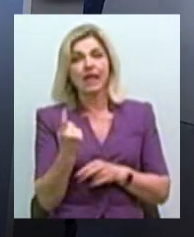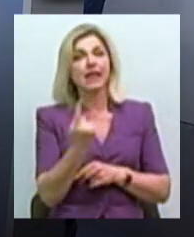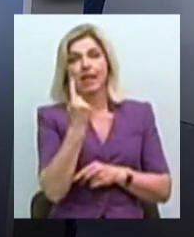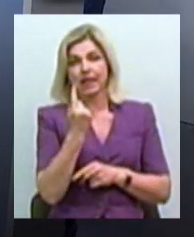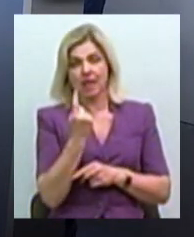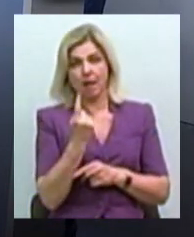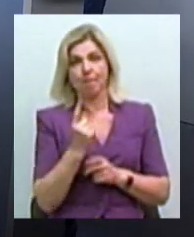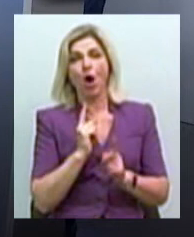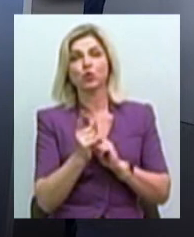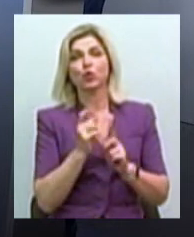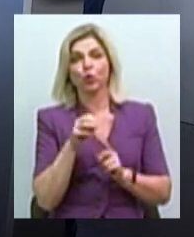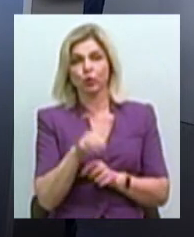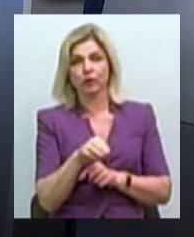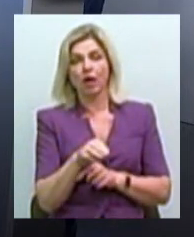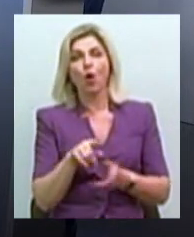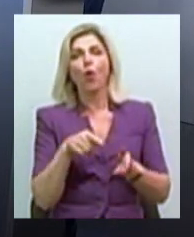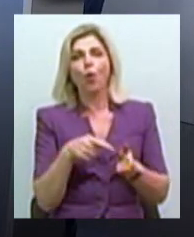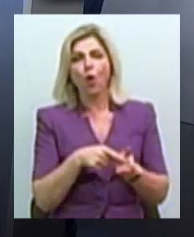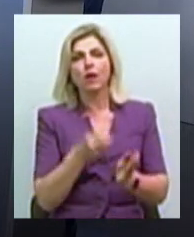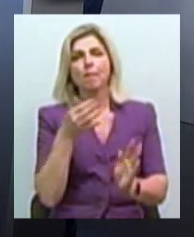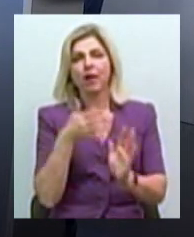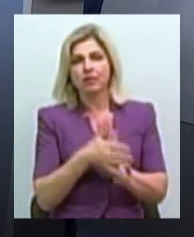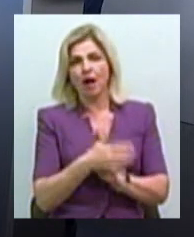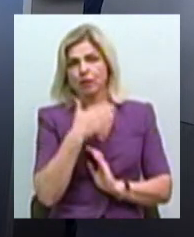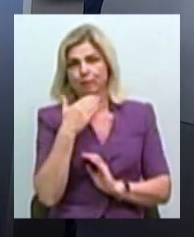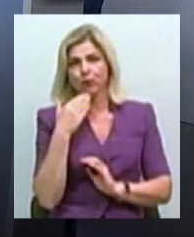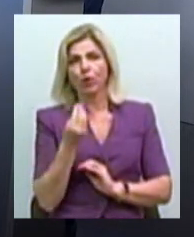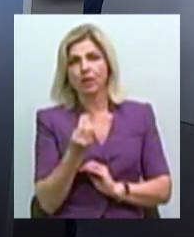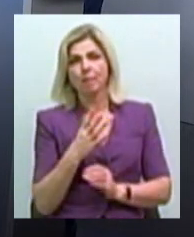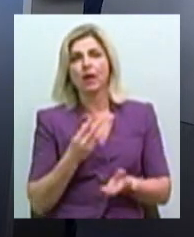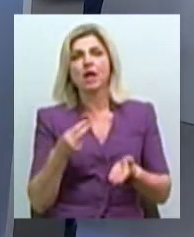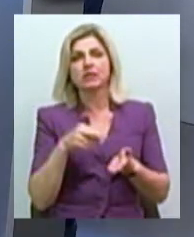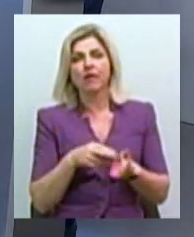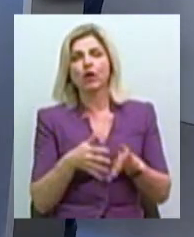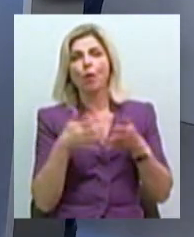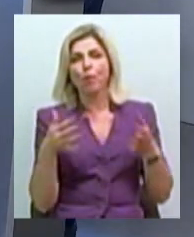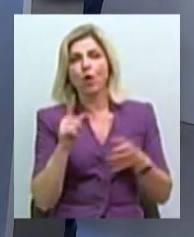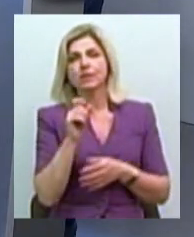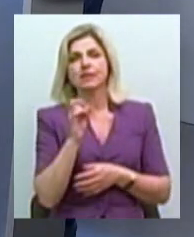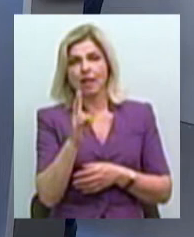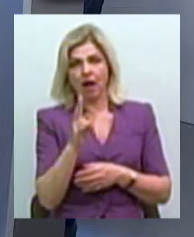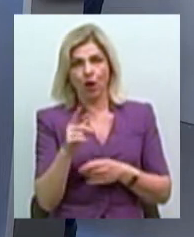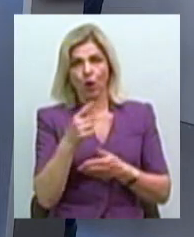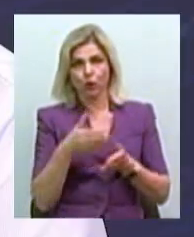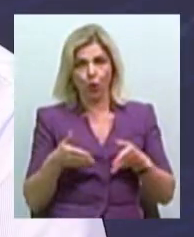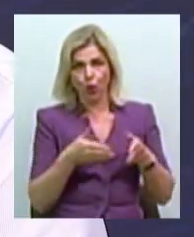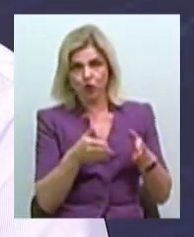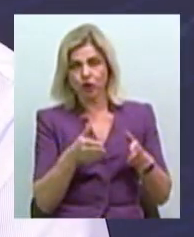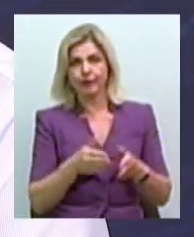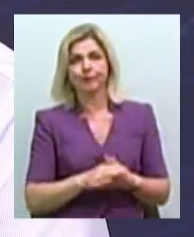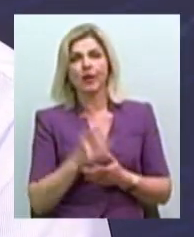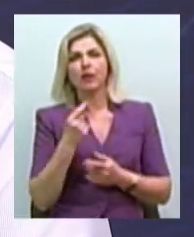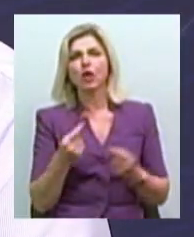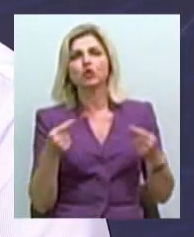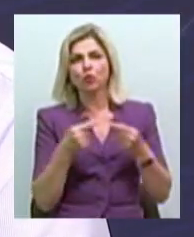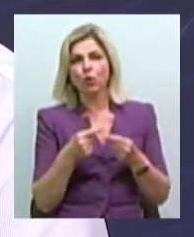маршрут. Мают заходить. Город потратил массу порт. Средств, было установлено там более 1000 знаков дорожных, где было четко